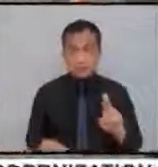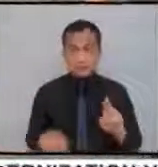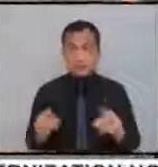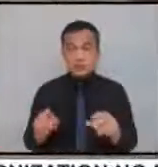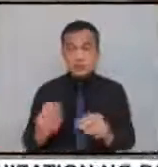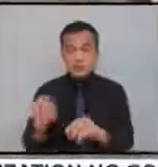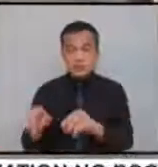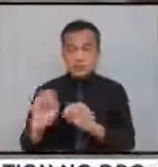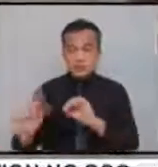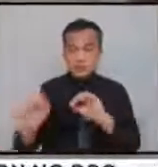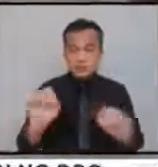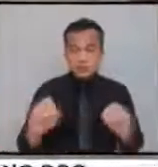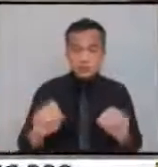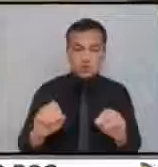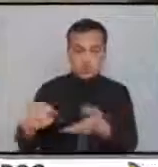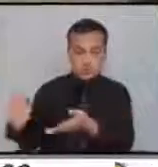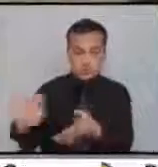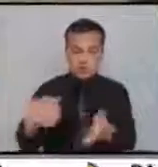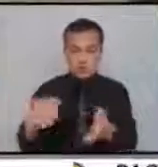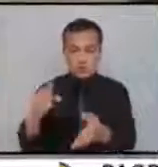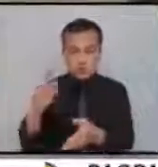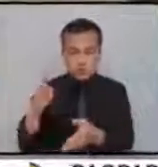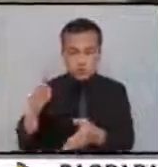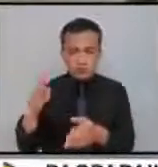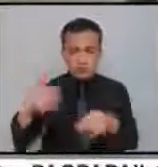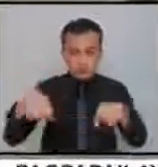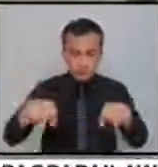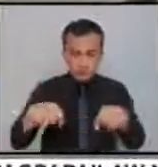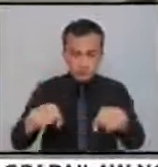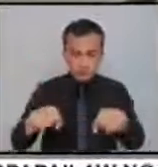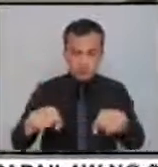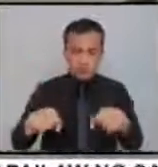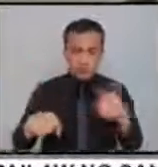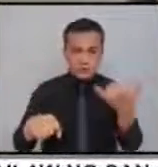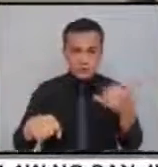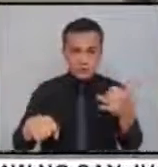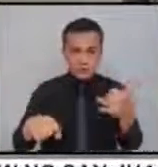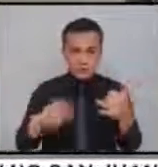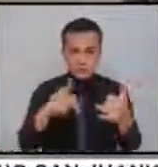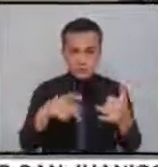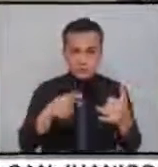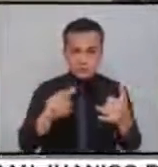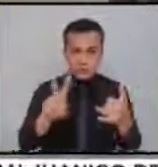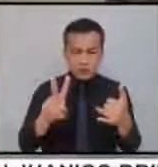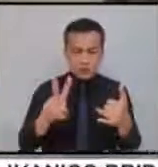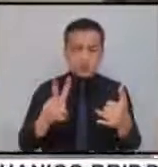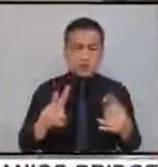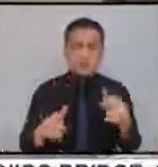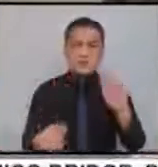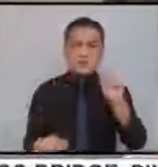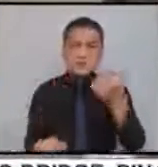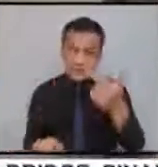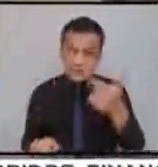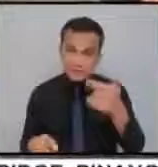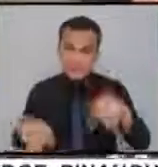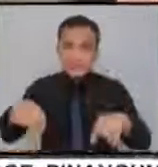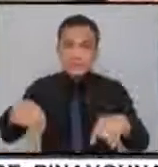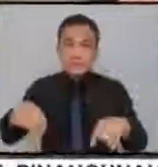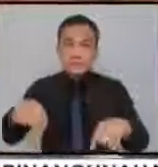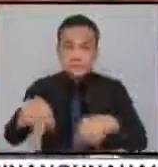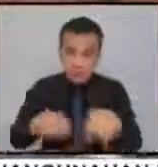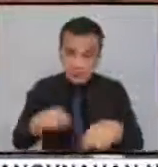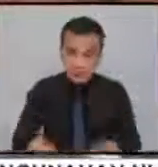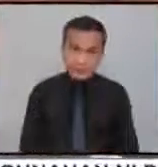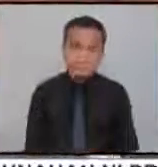nitong kulay asul para sa motorsiklo, dilaw para sa PUV at berde sa mga bisikleta. Inaasahang may papatupad naman ang mga